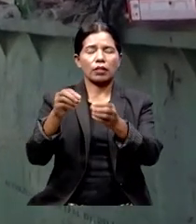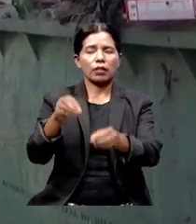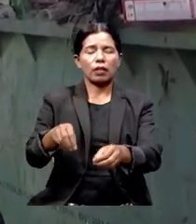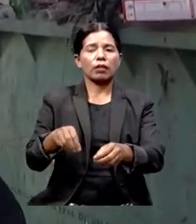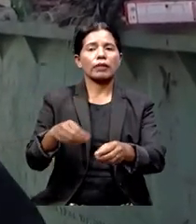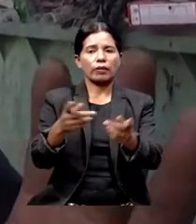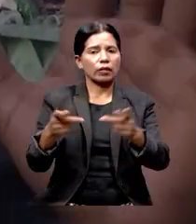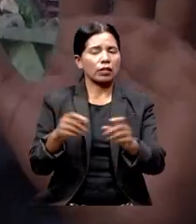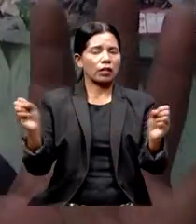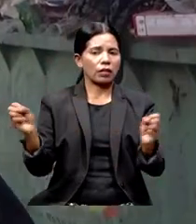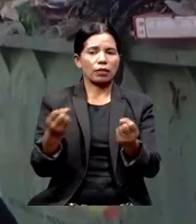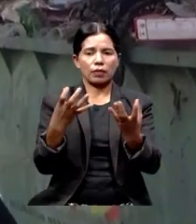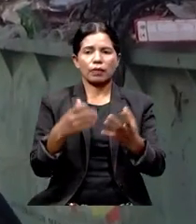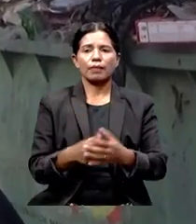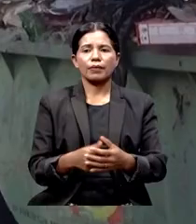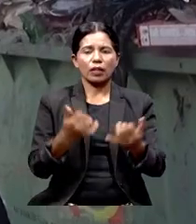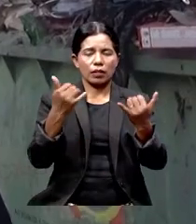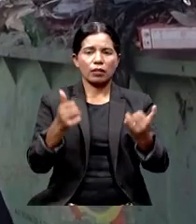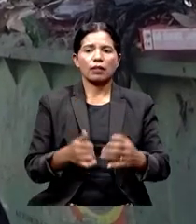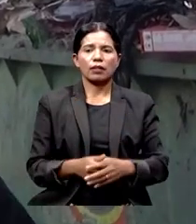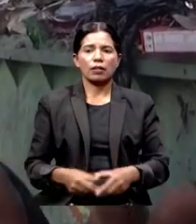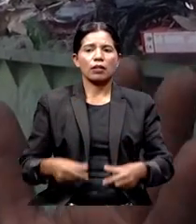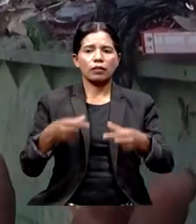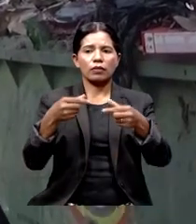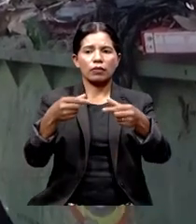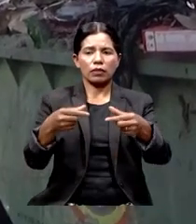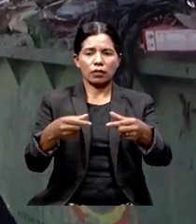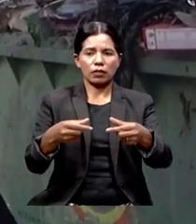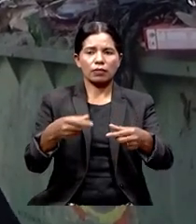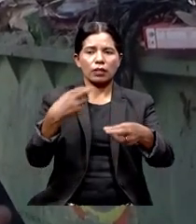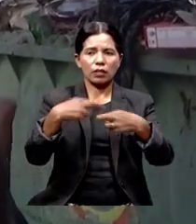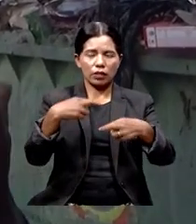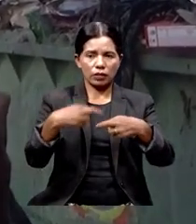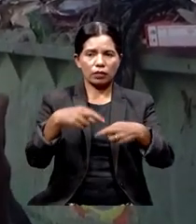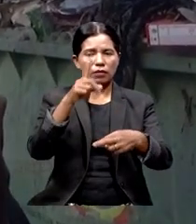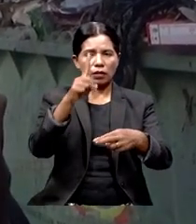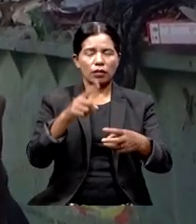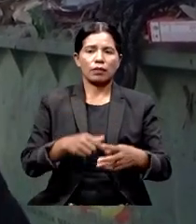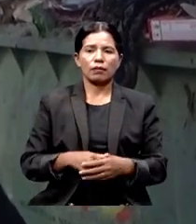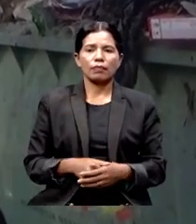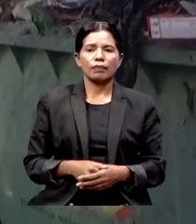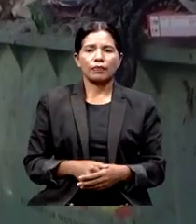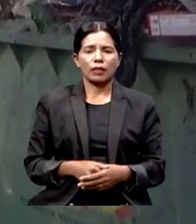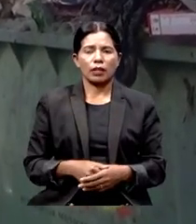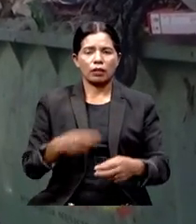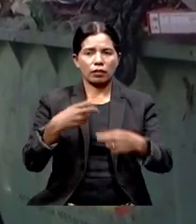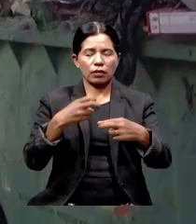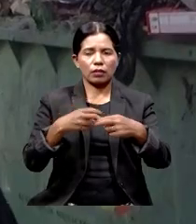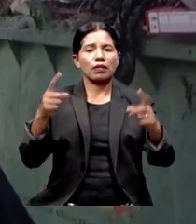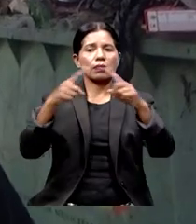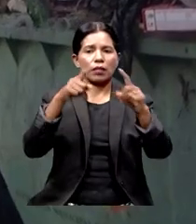sufficiente nebe idenemos fo ansa risk ida ka o impak tidak bakum